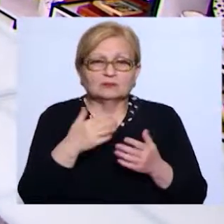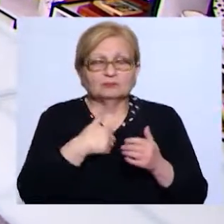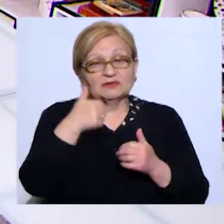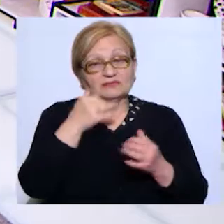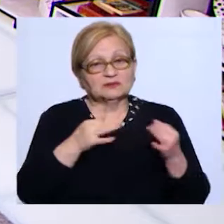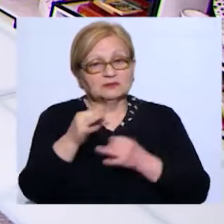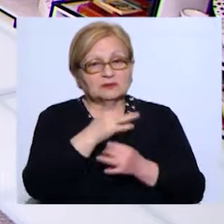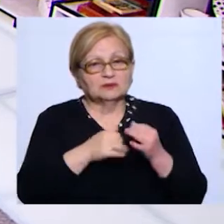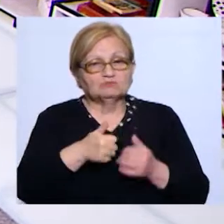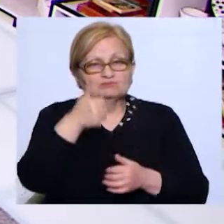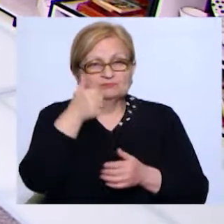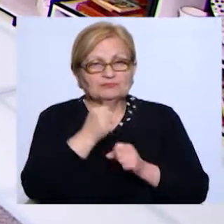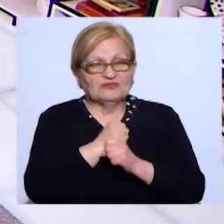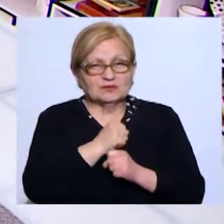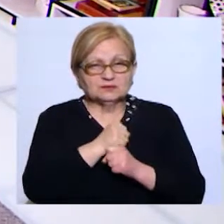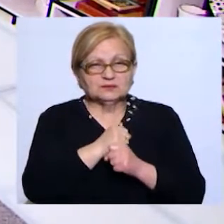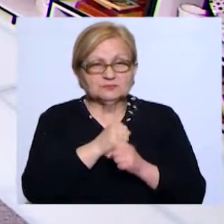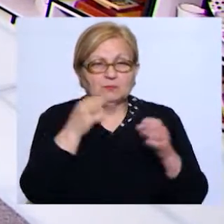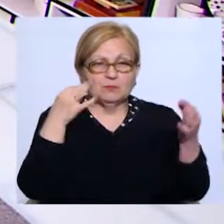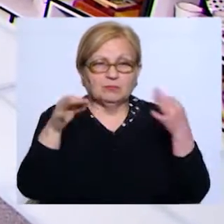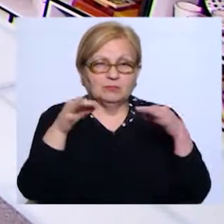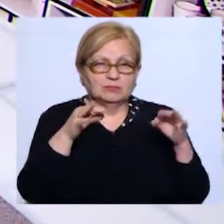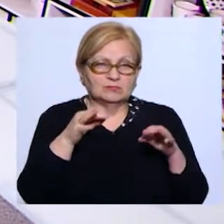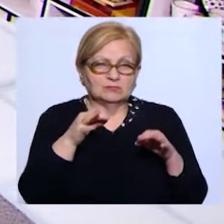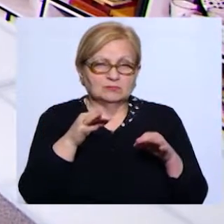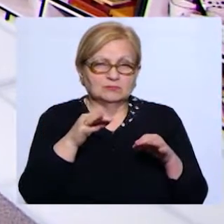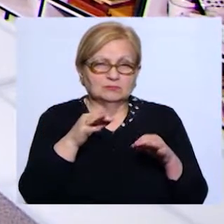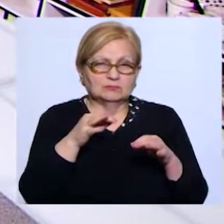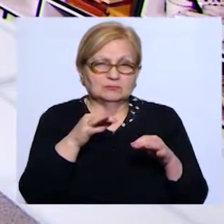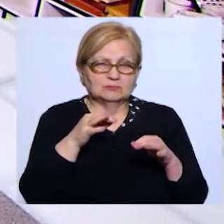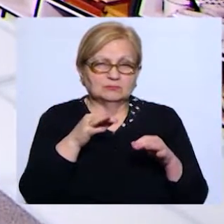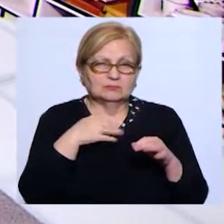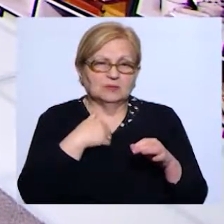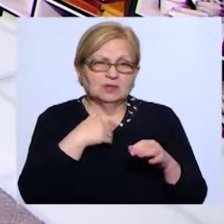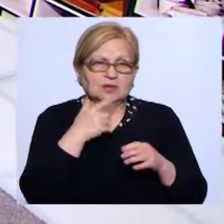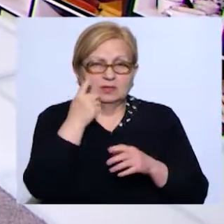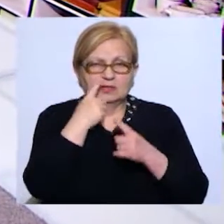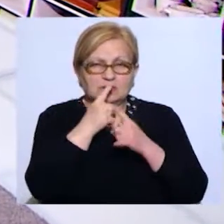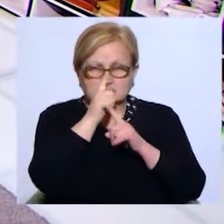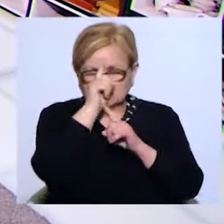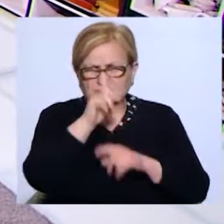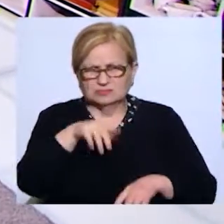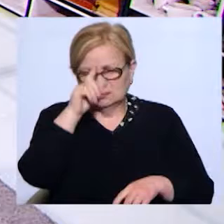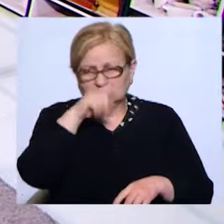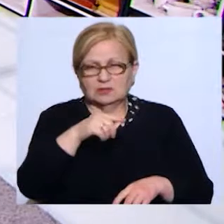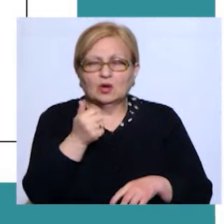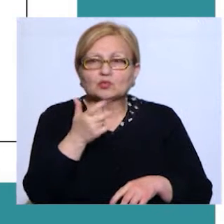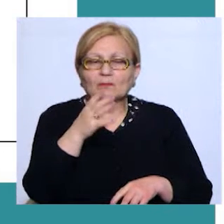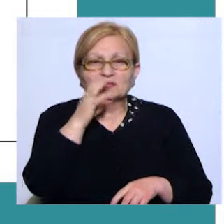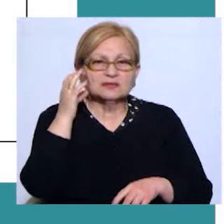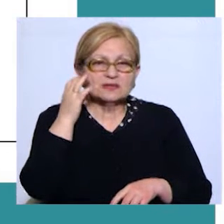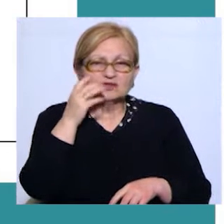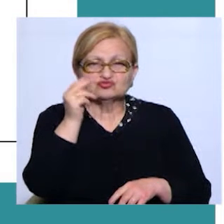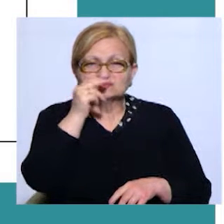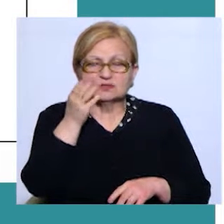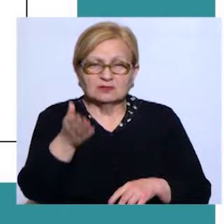ვისაუბროთ, რომ ვაკეთებ პირველად რაღაცა ფურცელს, რომელიც მე მინდა ჯერ ისე წავიდე, რაც თქვენთვის მეტად ცნობილია. აი მაგალითად, რომელ კლასში სწავლობთ,